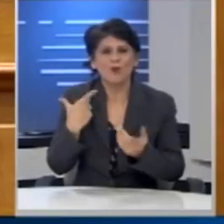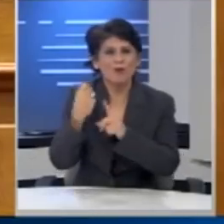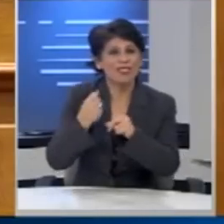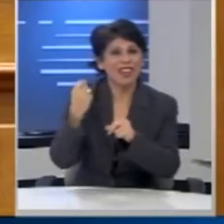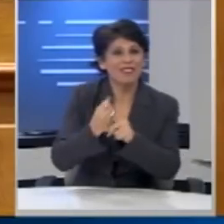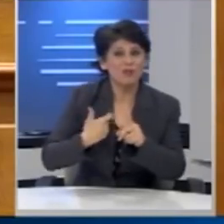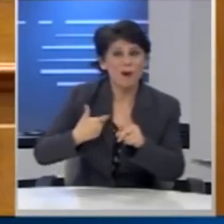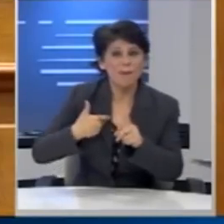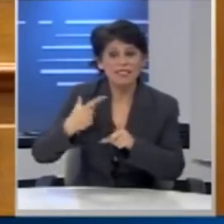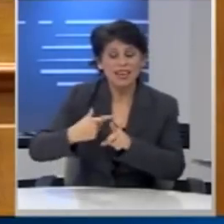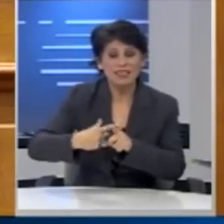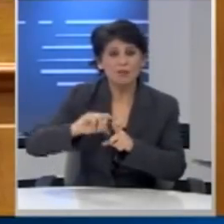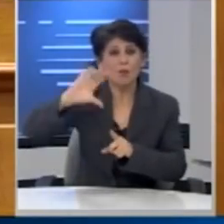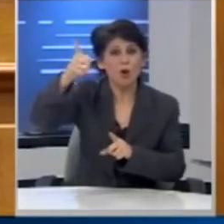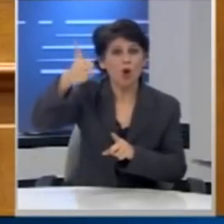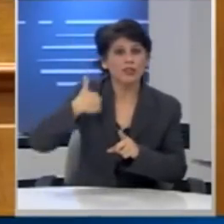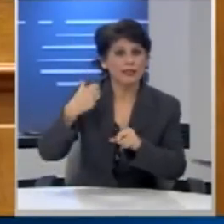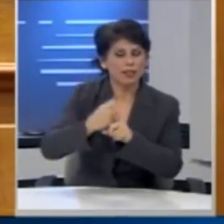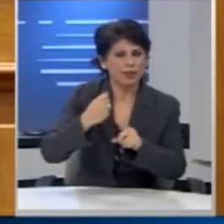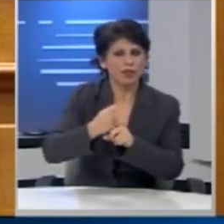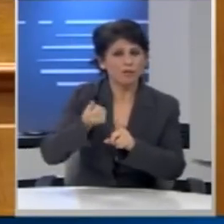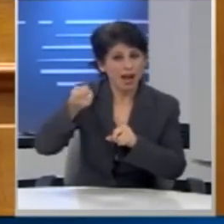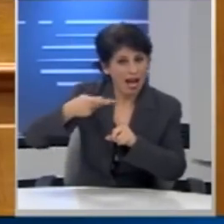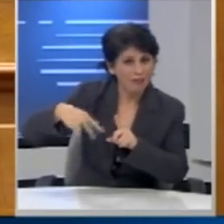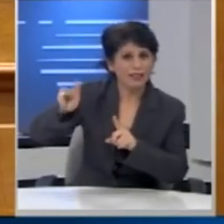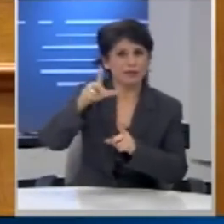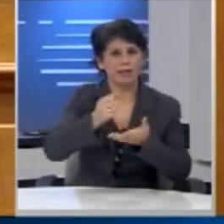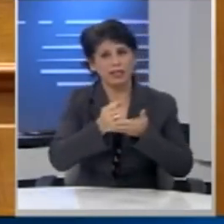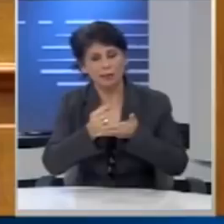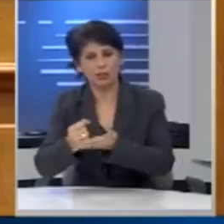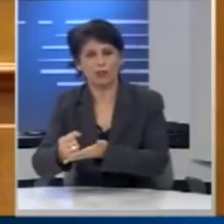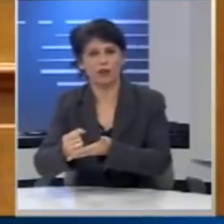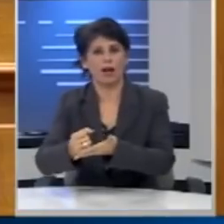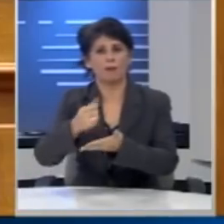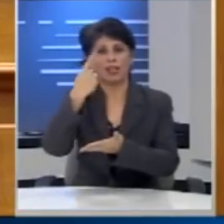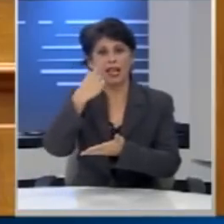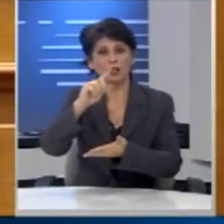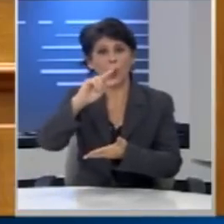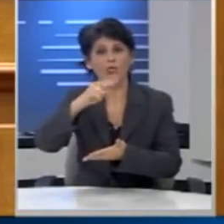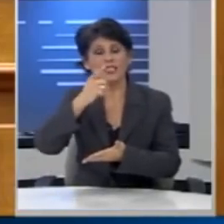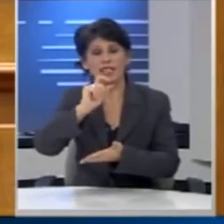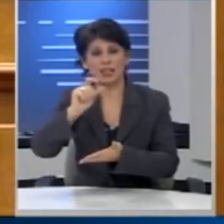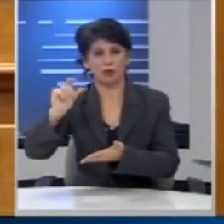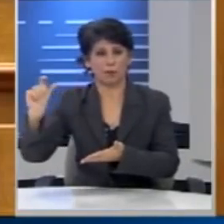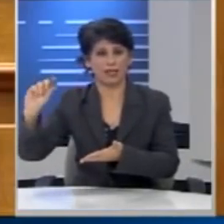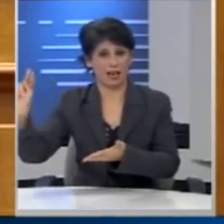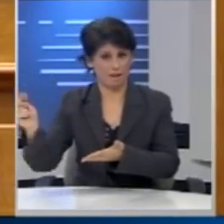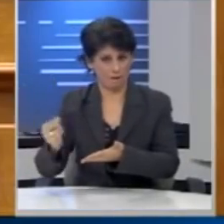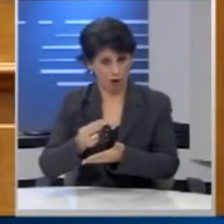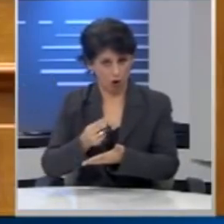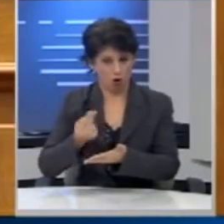διεκδικήσουμε πρώτη στην Ευρώπη αυξημένη χρηματοδότηση από τα 100 δισεκατομμύρια